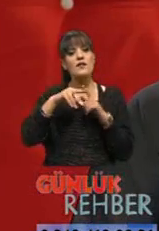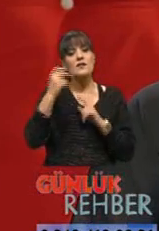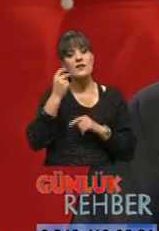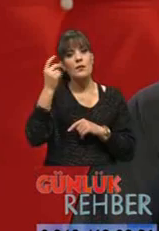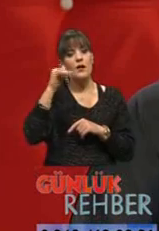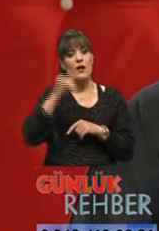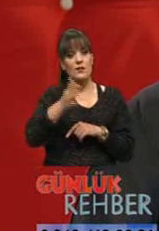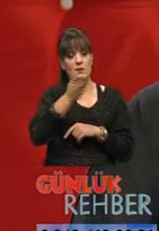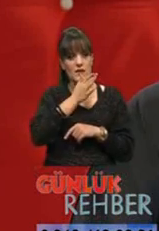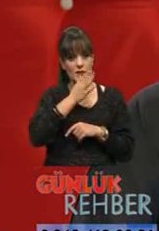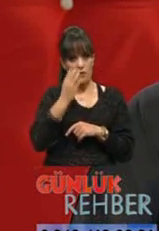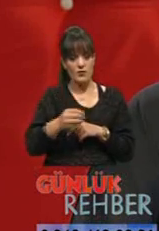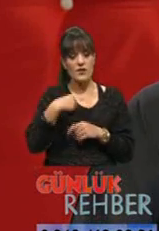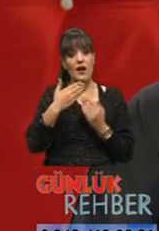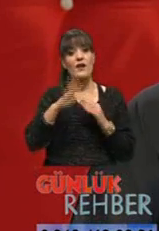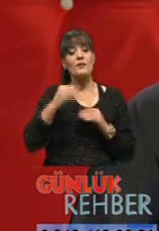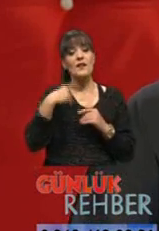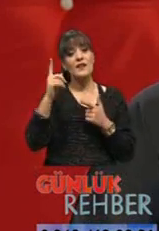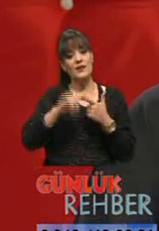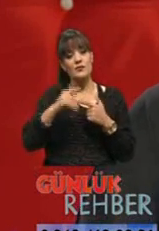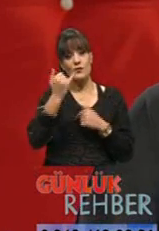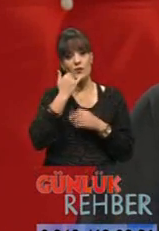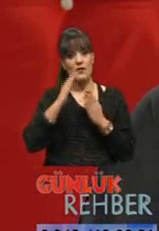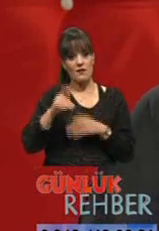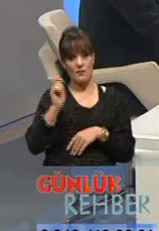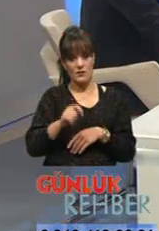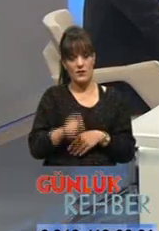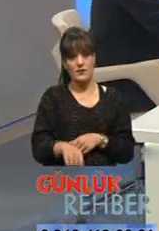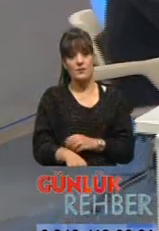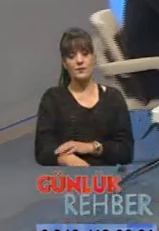bilgilerimiz olacak. Ayrılmayın, ikinci konuğumuzla devam edeceğiz.